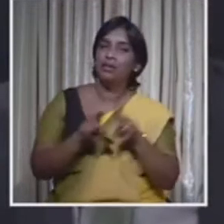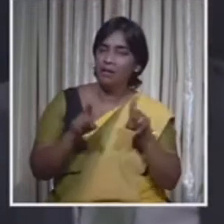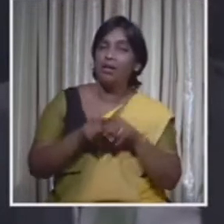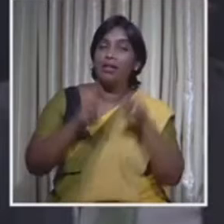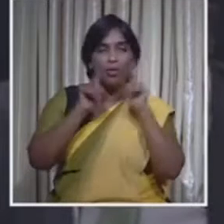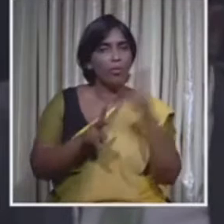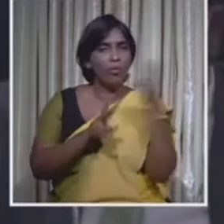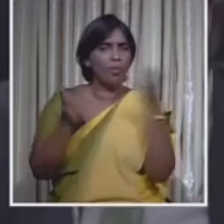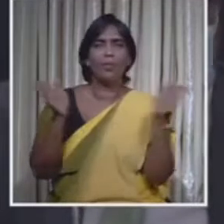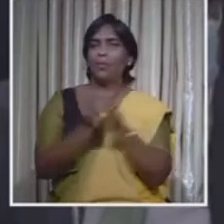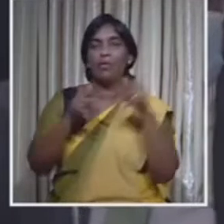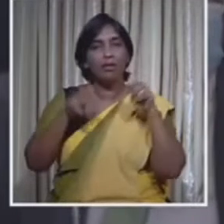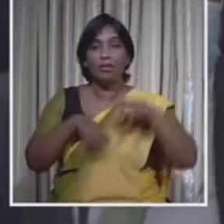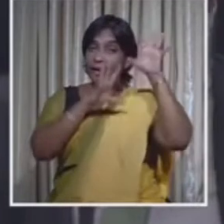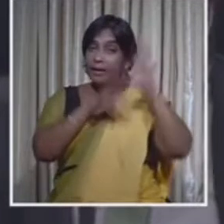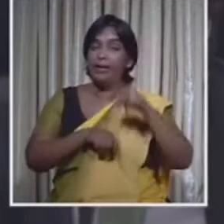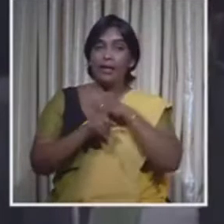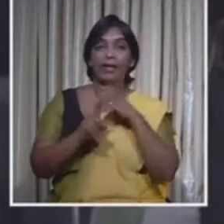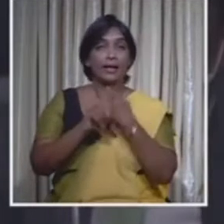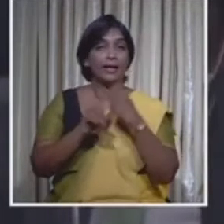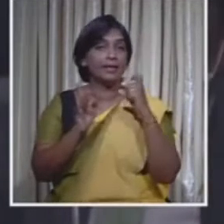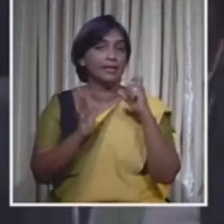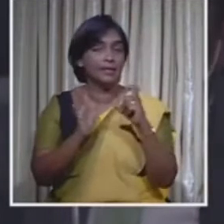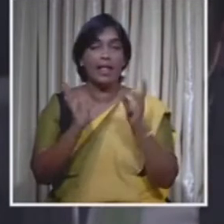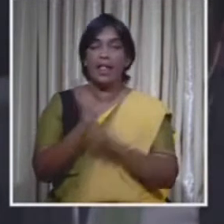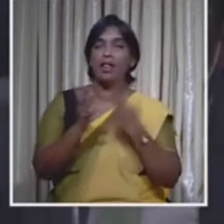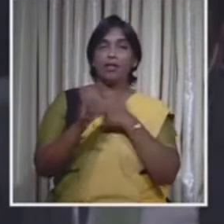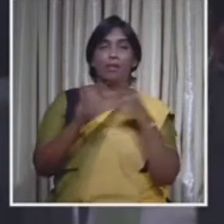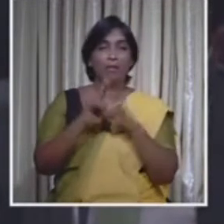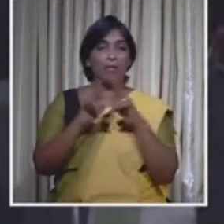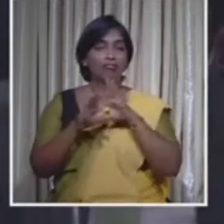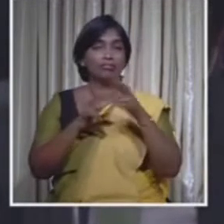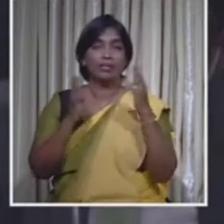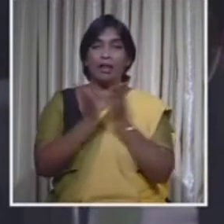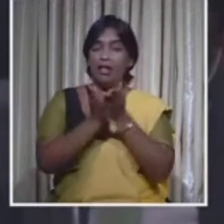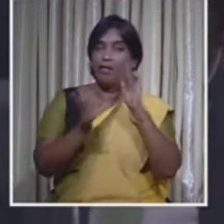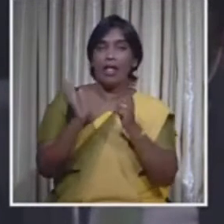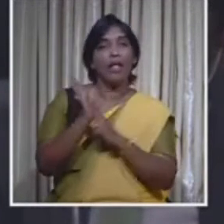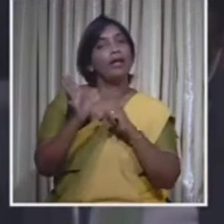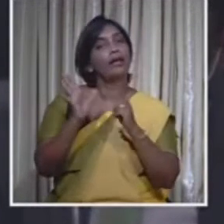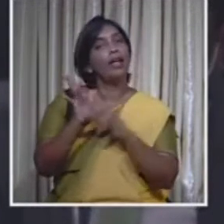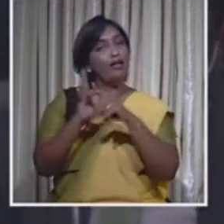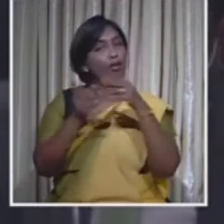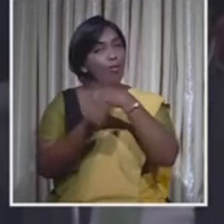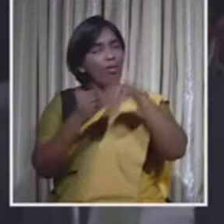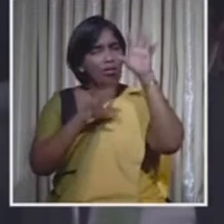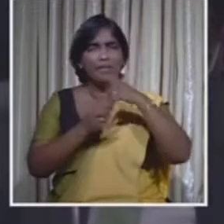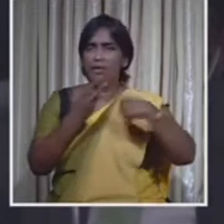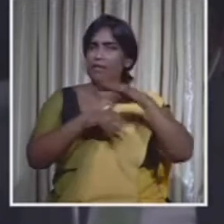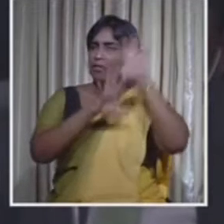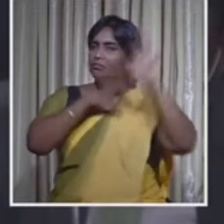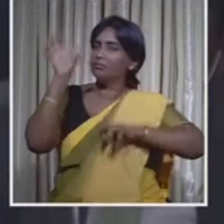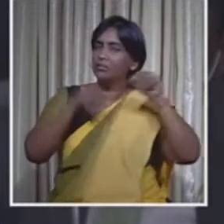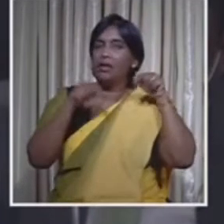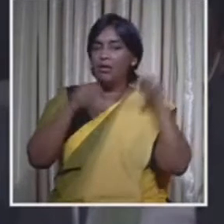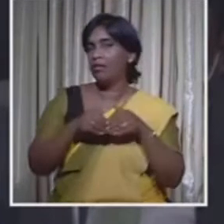මේ දෙකම දැන් ගේනවා KCL ගේනවා කියනවා. අසූචි නැව් ගෙනෑවා. නැනෝ පොර ගෙනෑවා. මේ හැම එකම ගෙනල්ලා